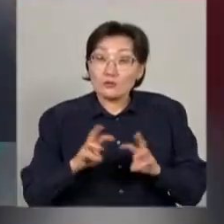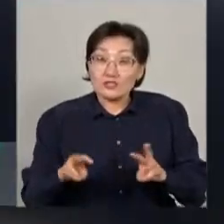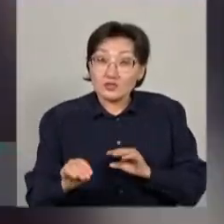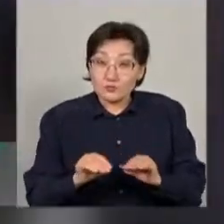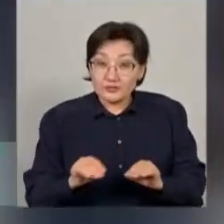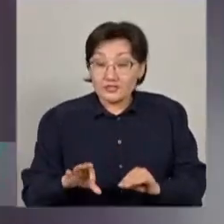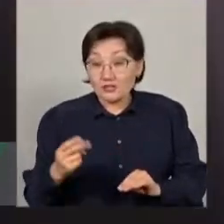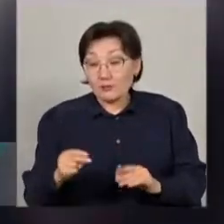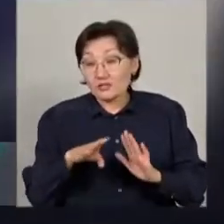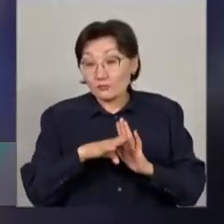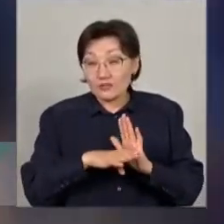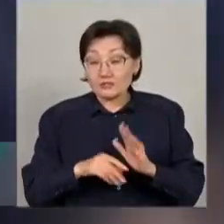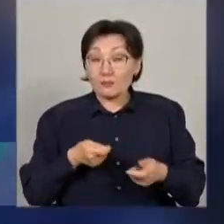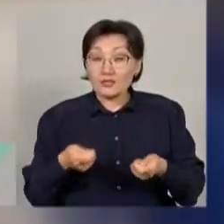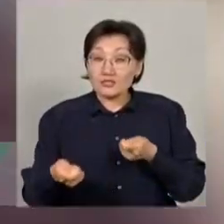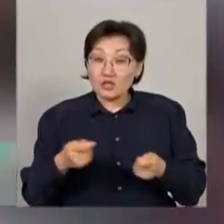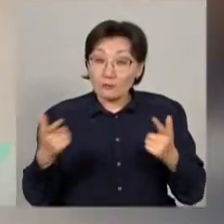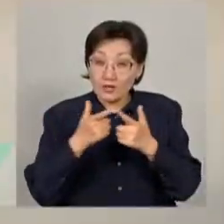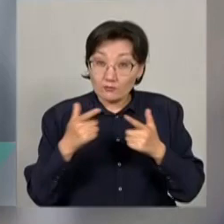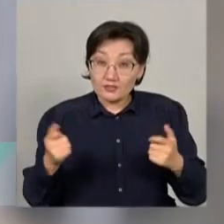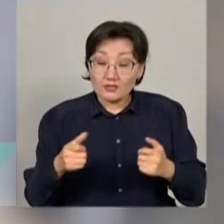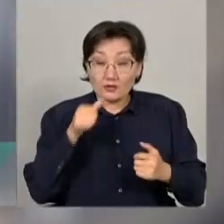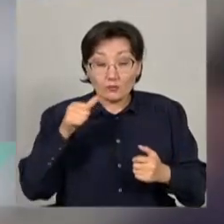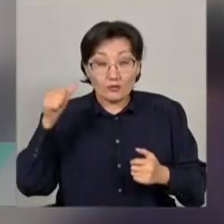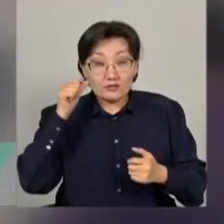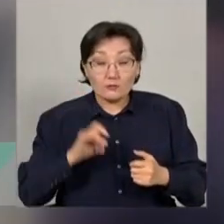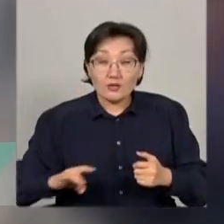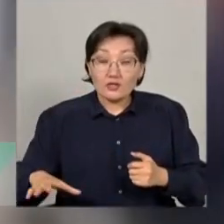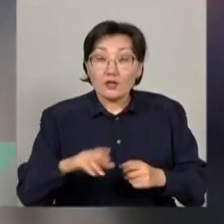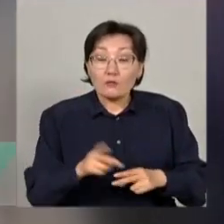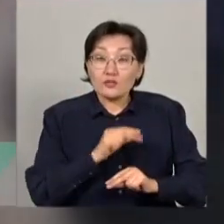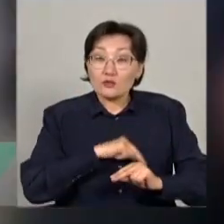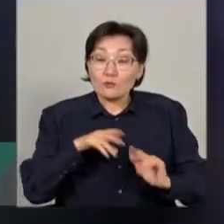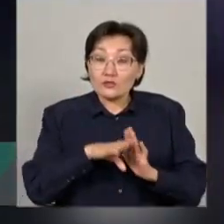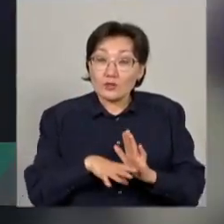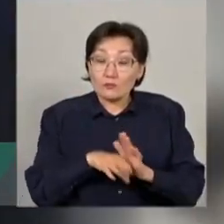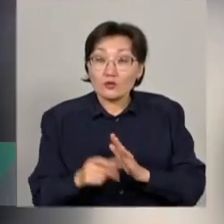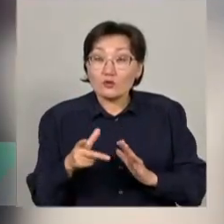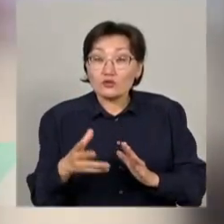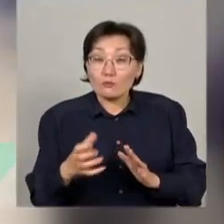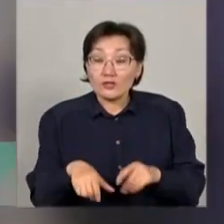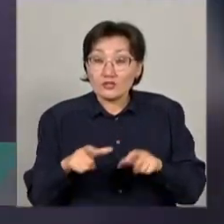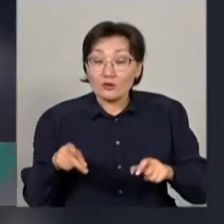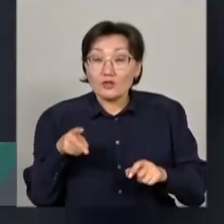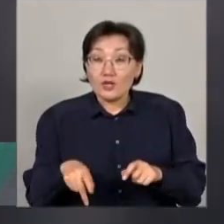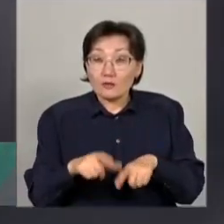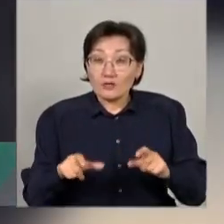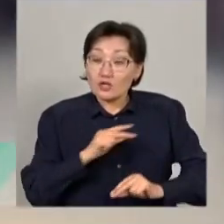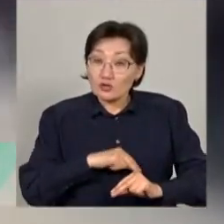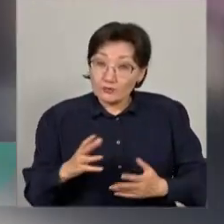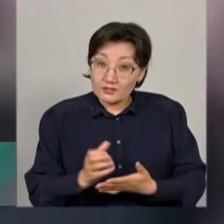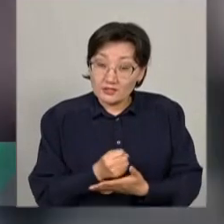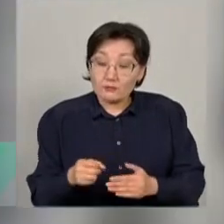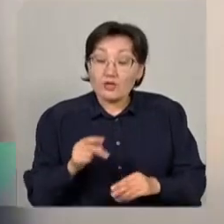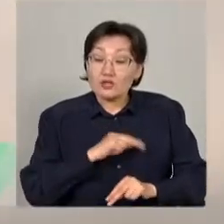және әлеуметтік бағдарламалар басқармасының мәліметінше, былтыр ауданда жұмыссыздар тізіміне енген 3,5 мың адамның 2 мыңы еңбекке араласты.